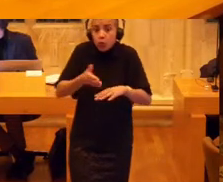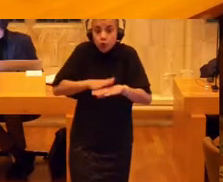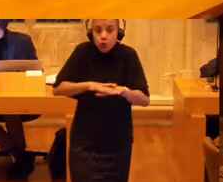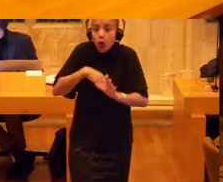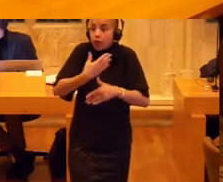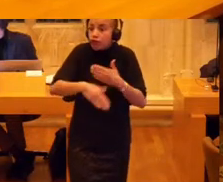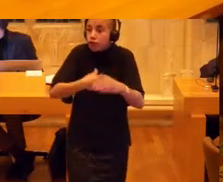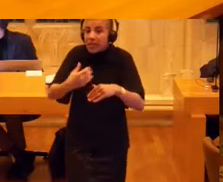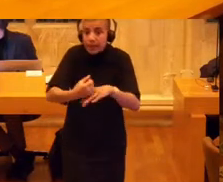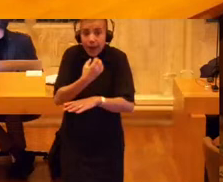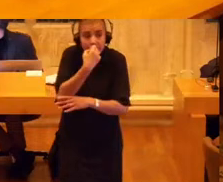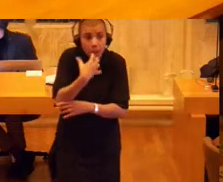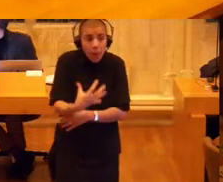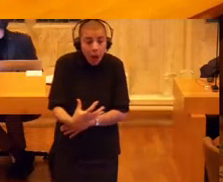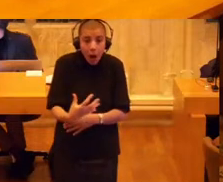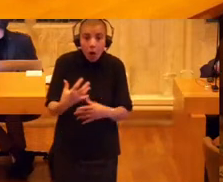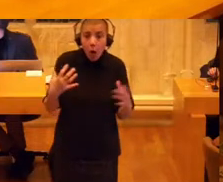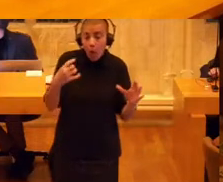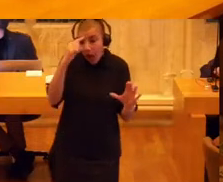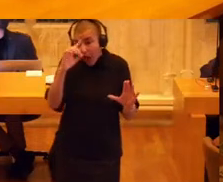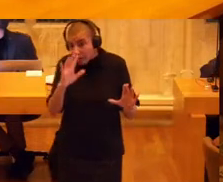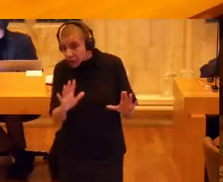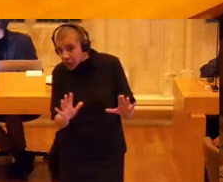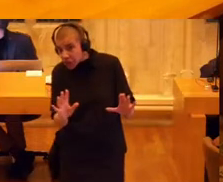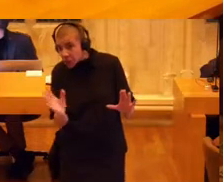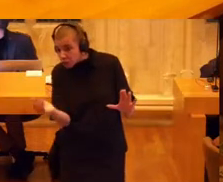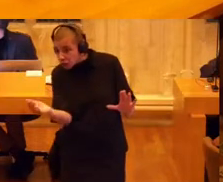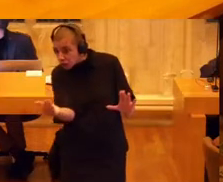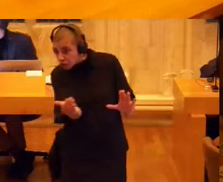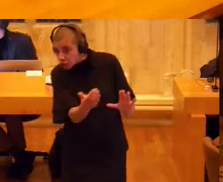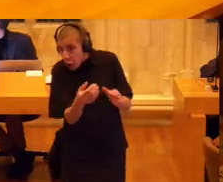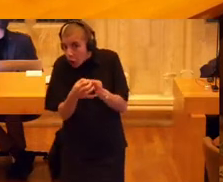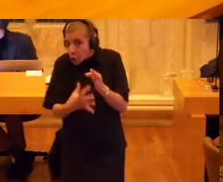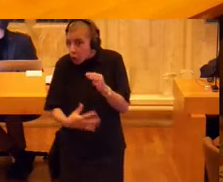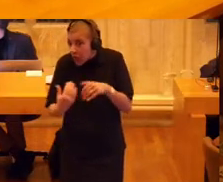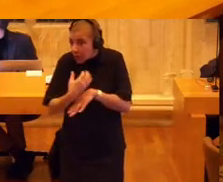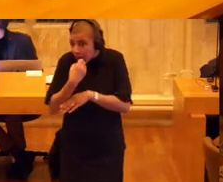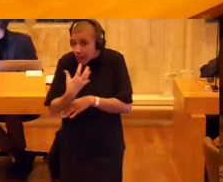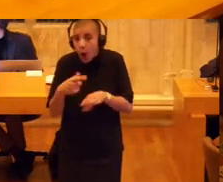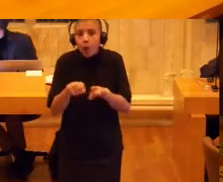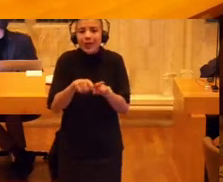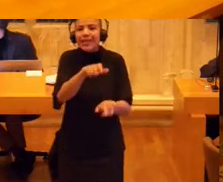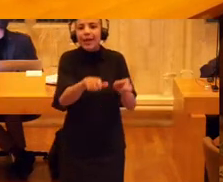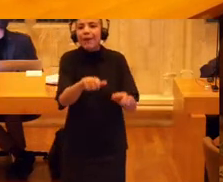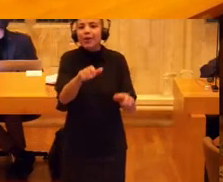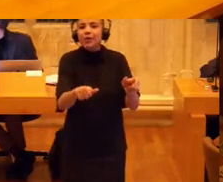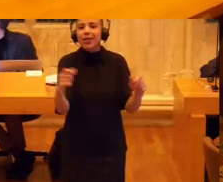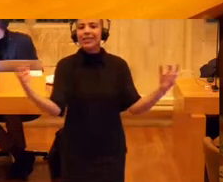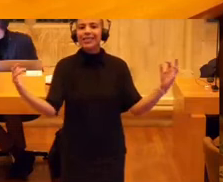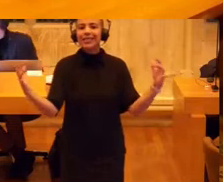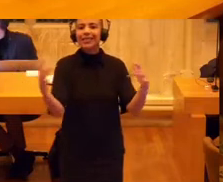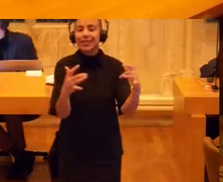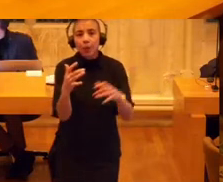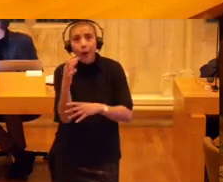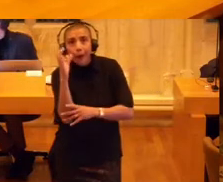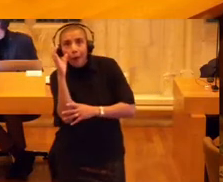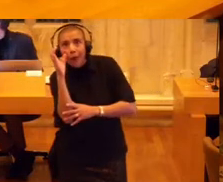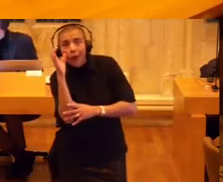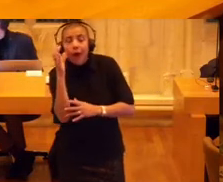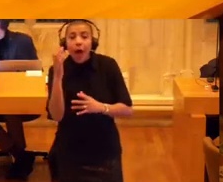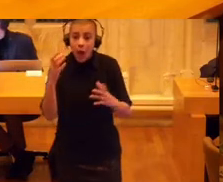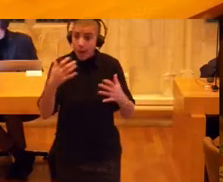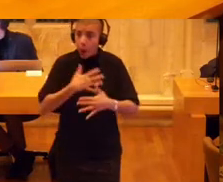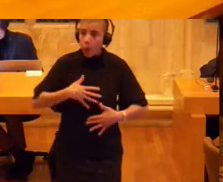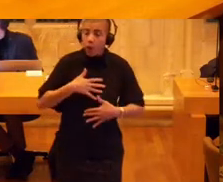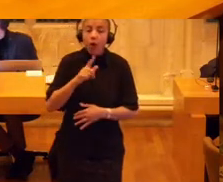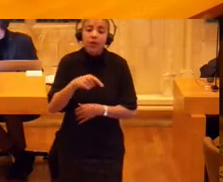j'ai. Ça se passe bien. Oui, ceux qui viennent écouter le tapant sont contents. Alors que c'est vrai qu'on aurait pu dire, bon, c'est la maison de quartier, vous la connaissez, elle est ce